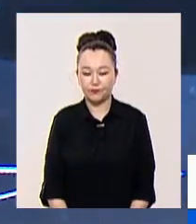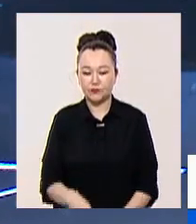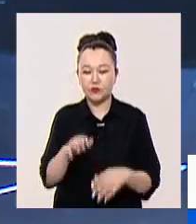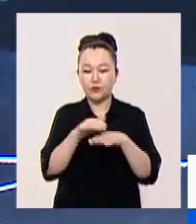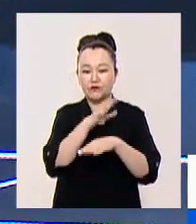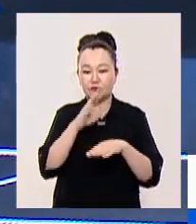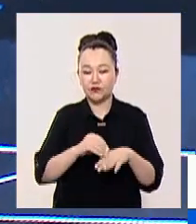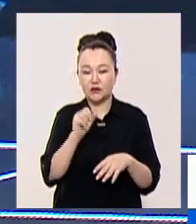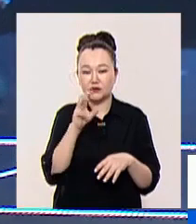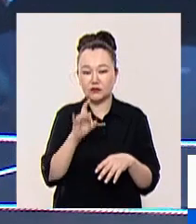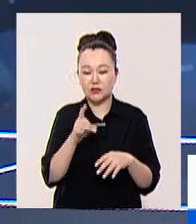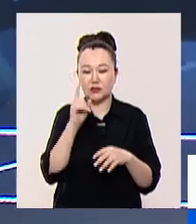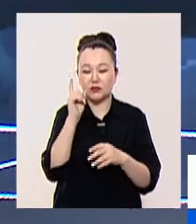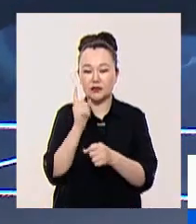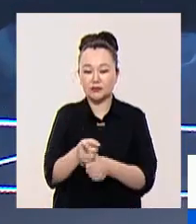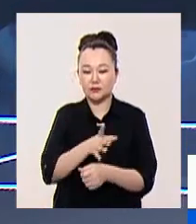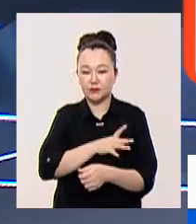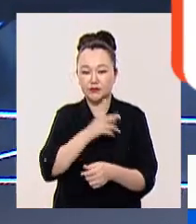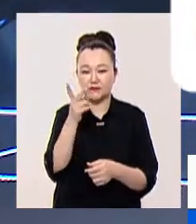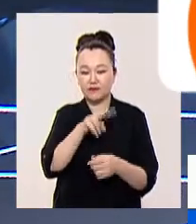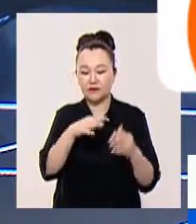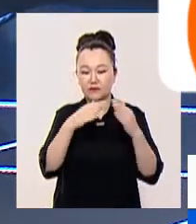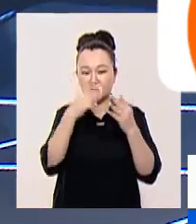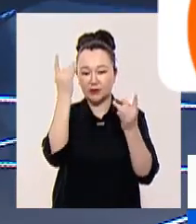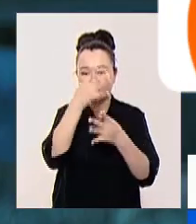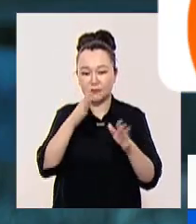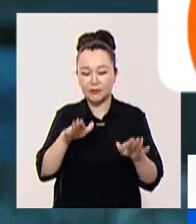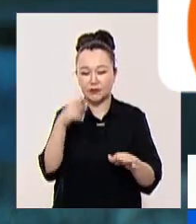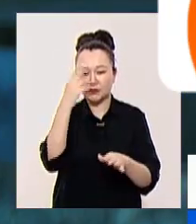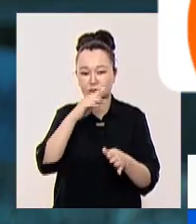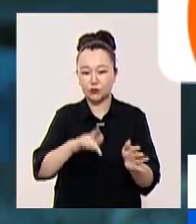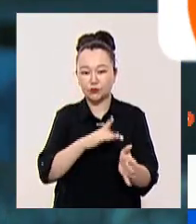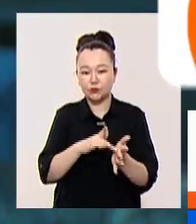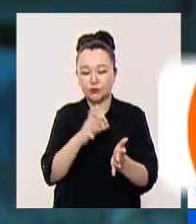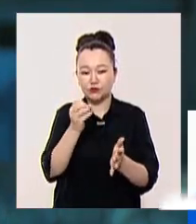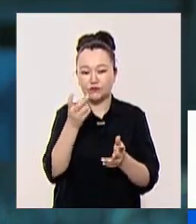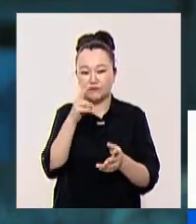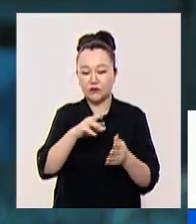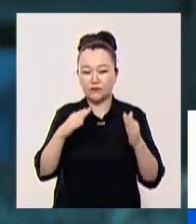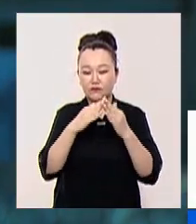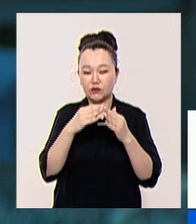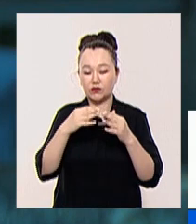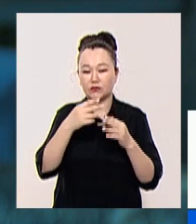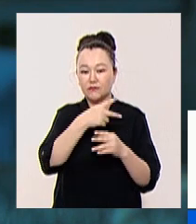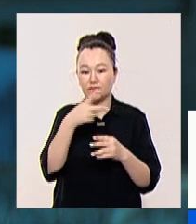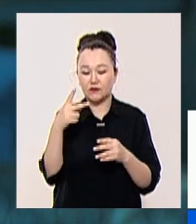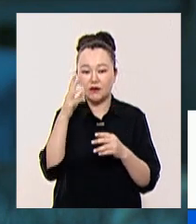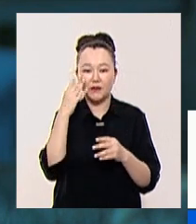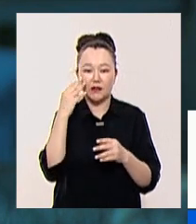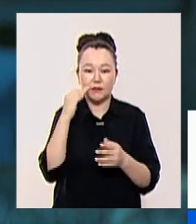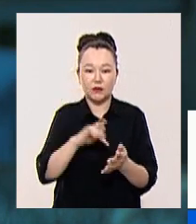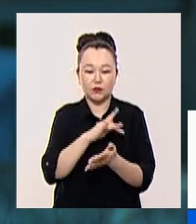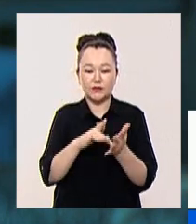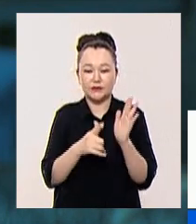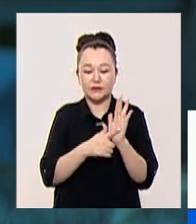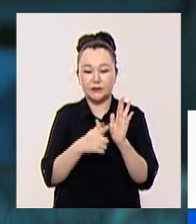Добрый вечер, Оскар. Наложены аресты на 2 элитные квартиры в Нур-Султане, еще 2 квартиры и особняк в Алматы. Земельный участок